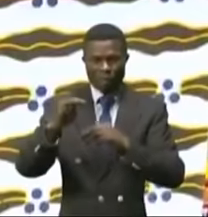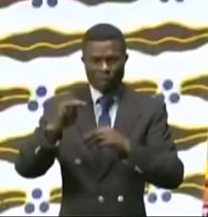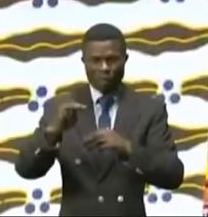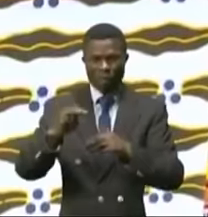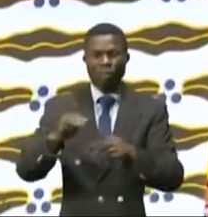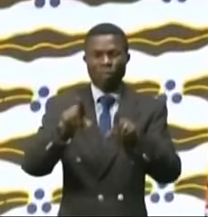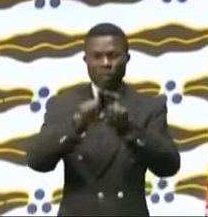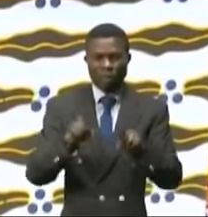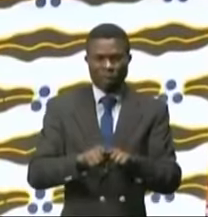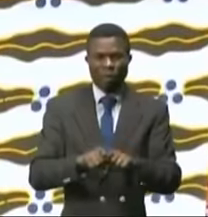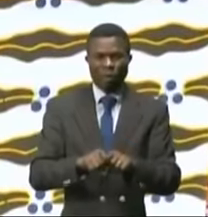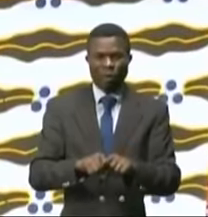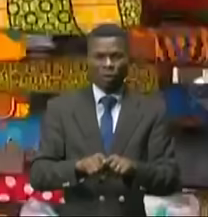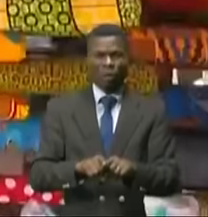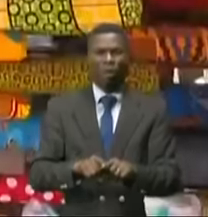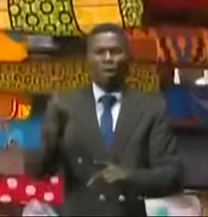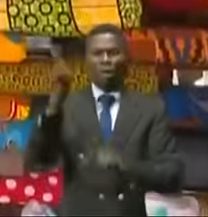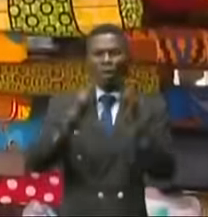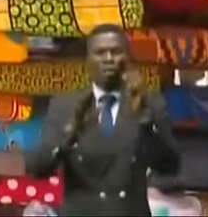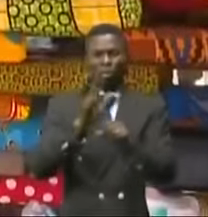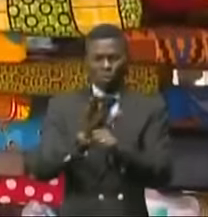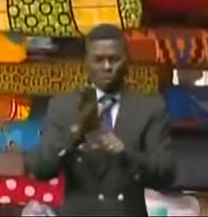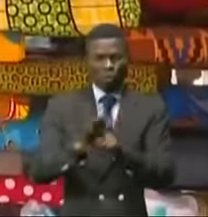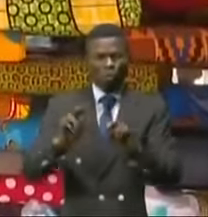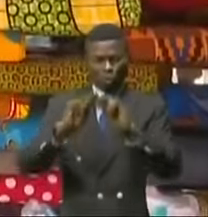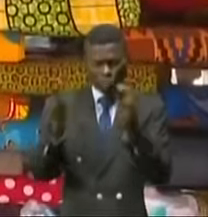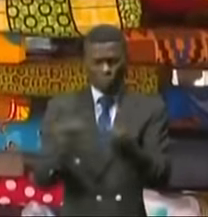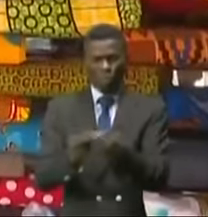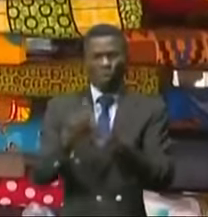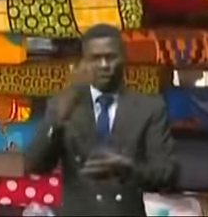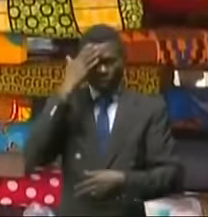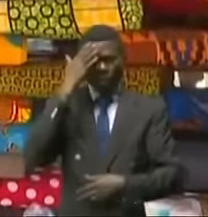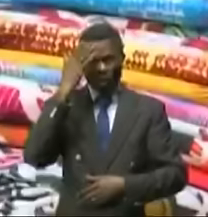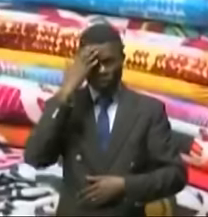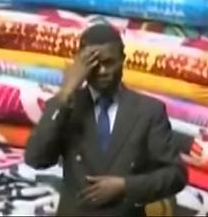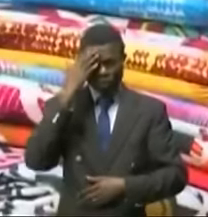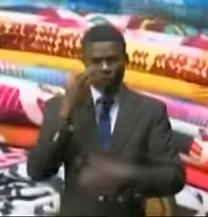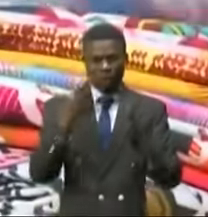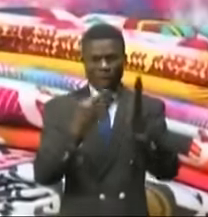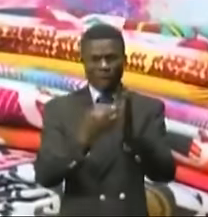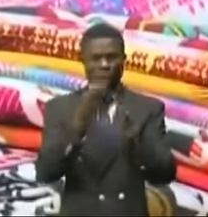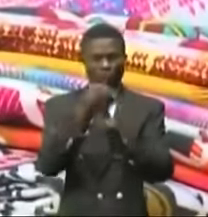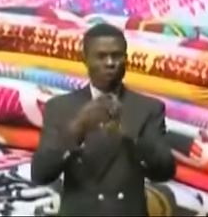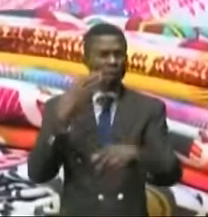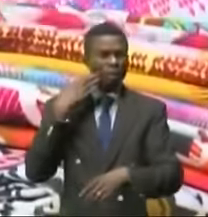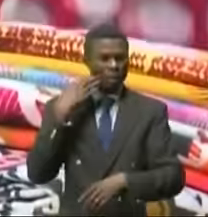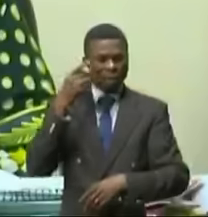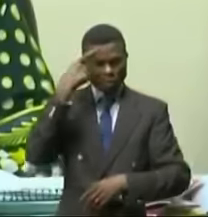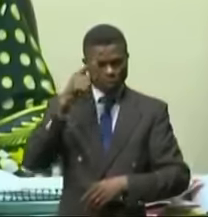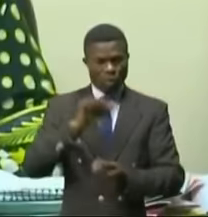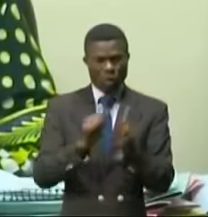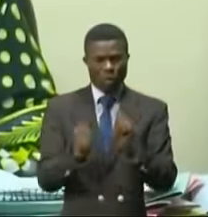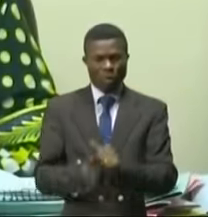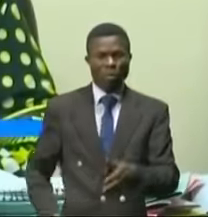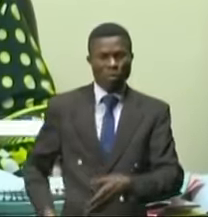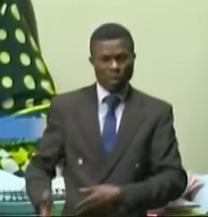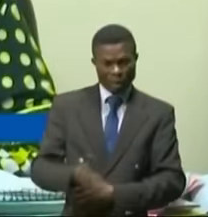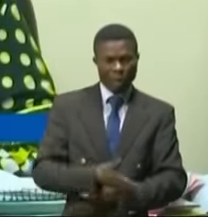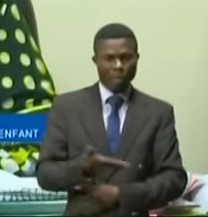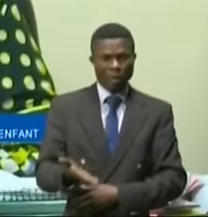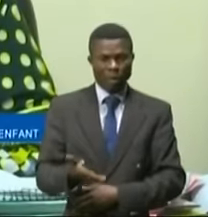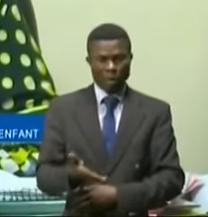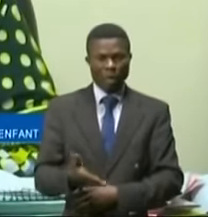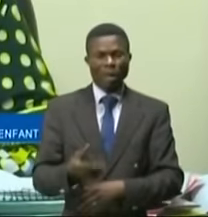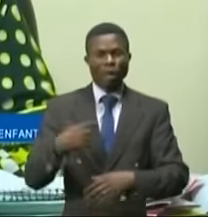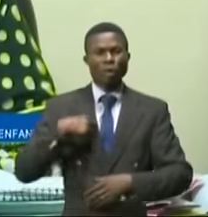a quand même une frange de la population qui connaissent le 8 mars à cause des pagnes. Et à ce